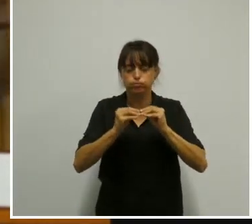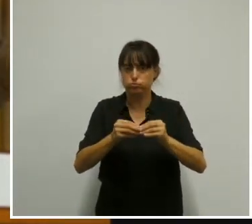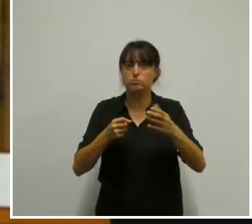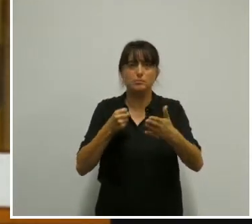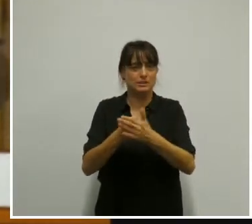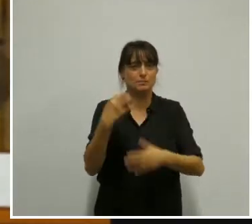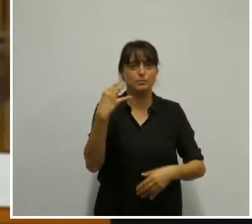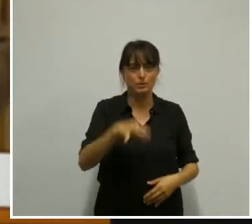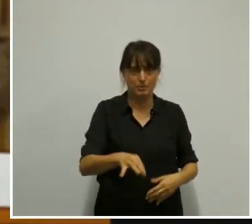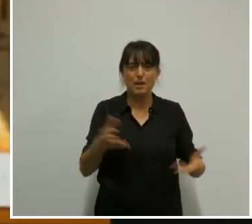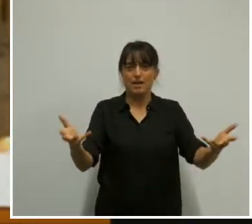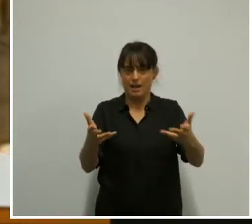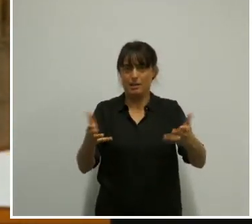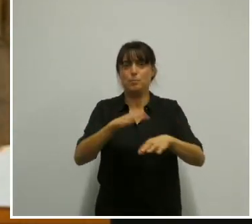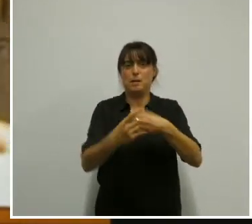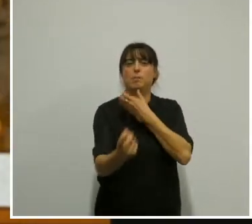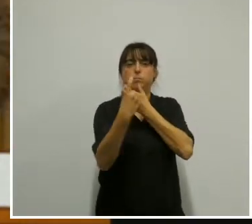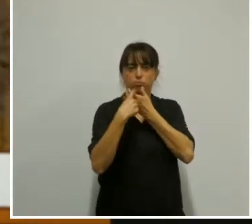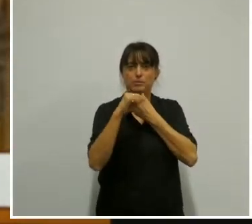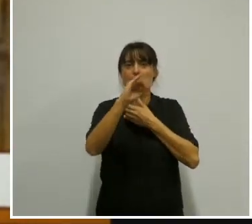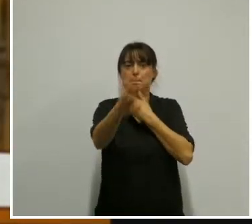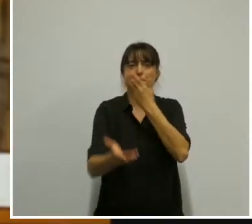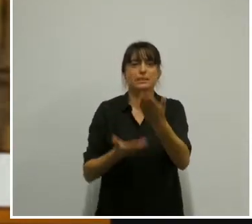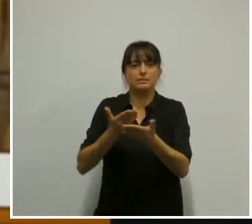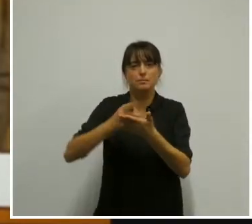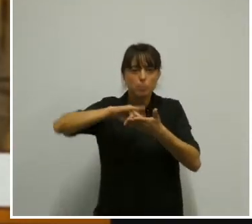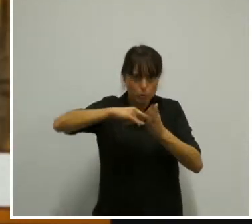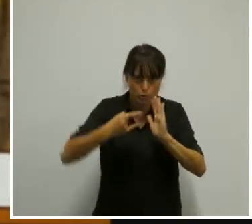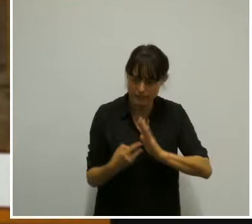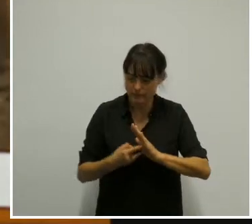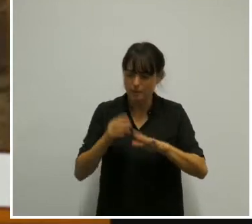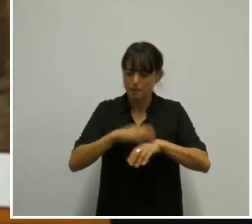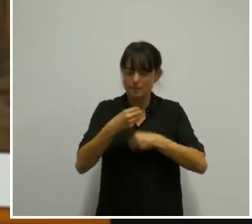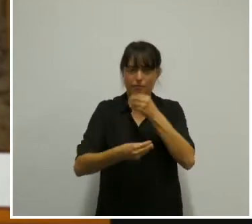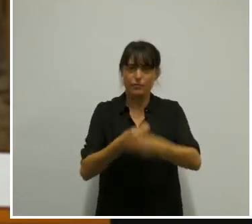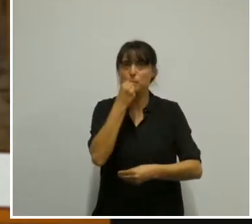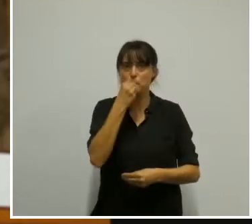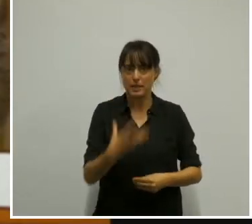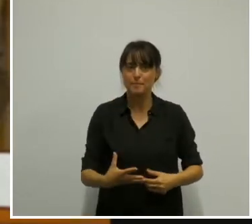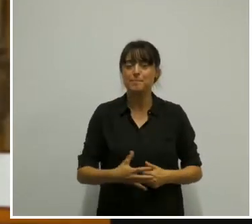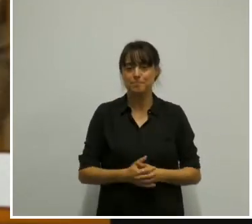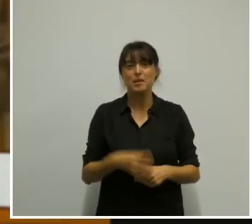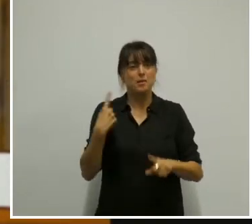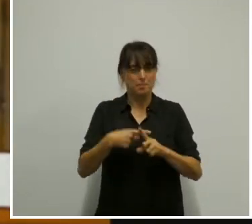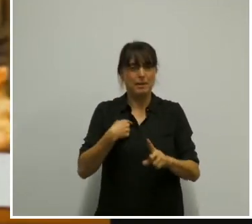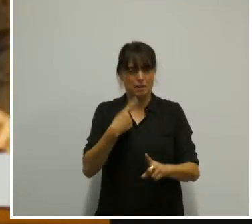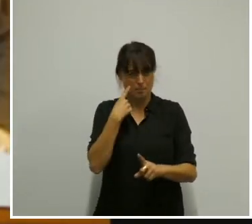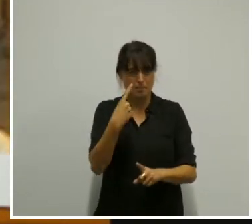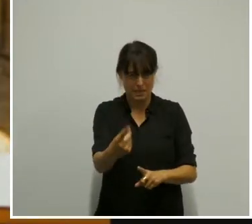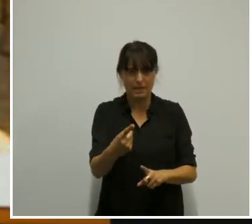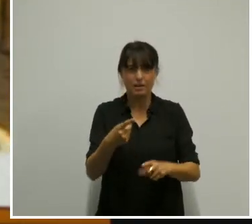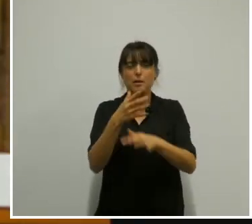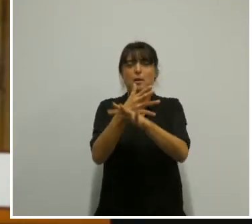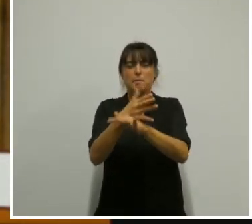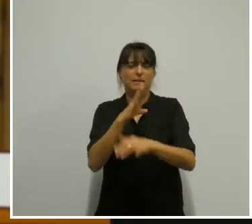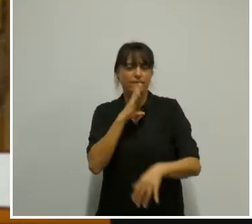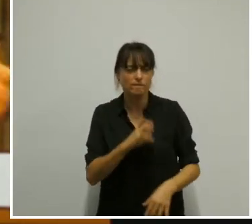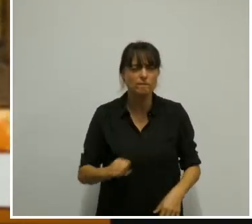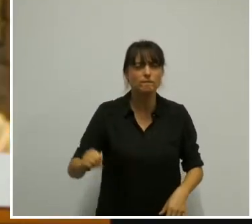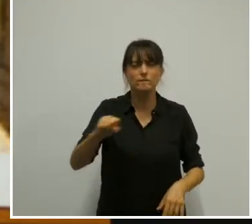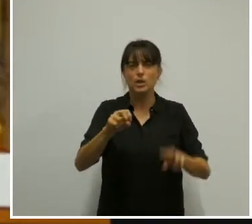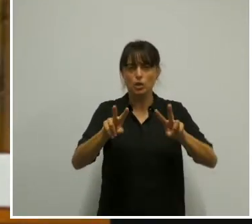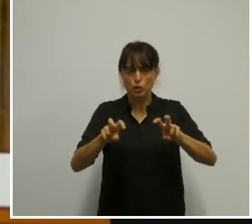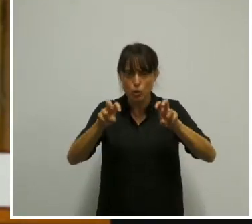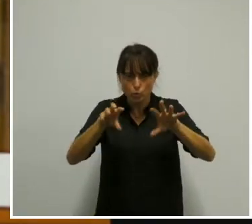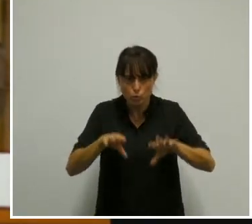O sigui que ens animem a presentar-vos, perquè com veieu queda un pati realment impressionant, amb uns nous usos,